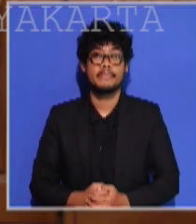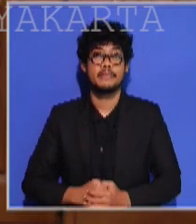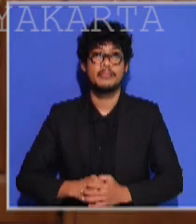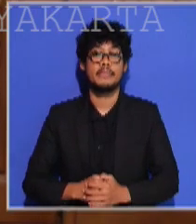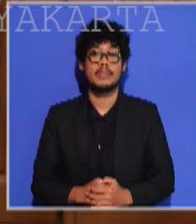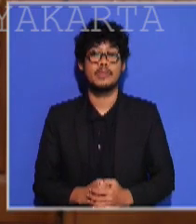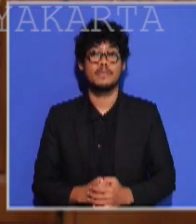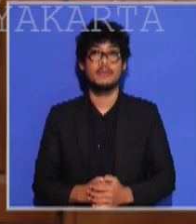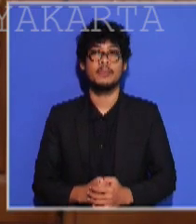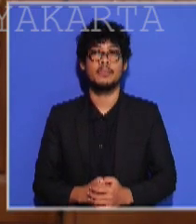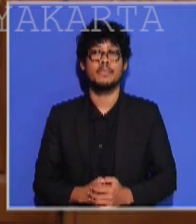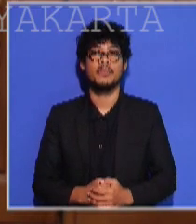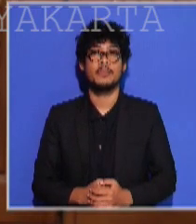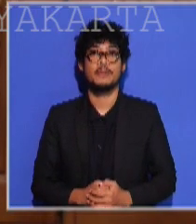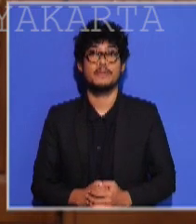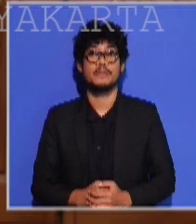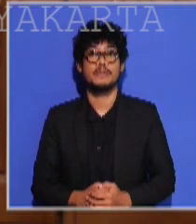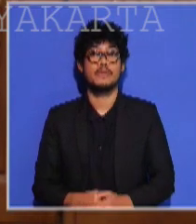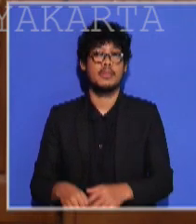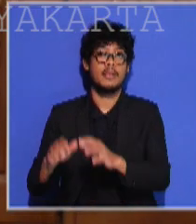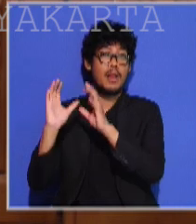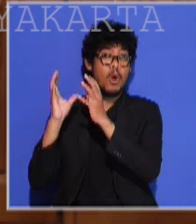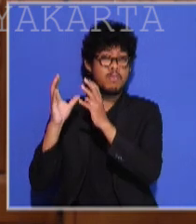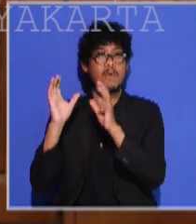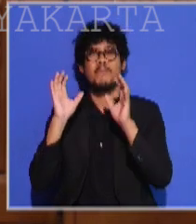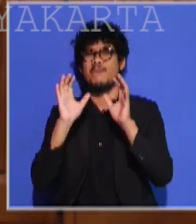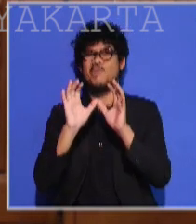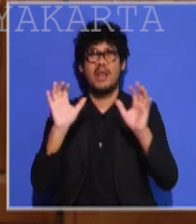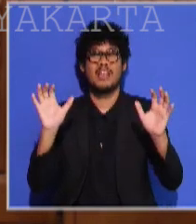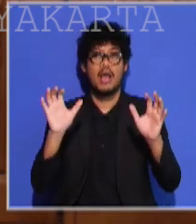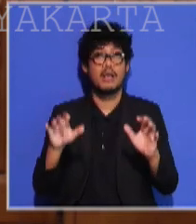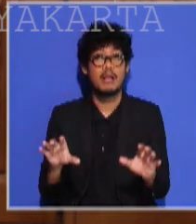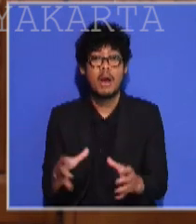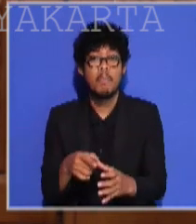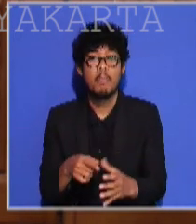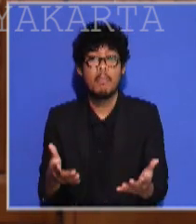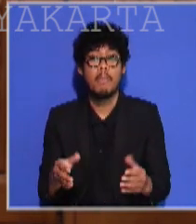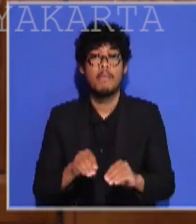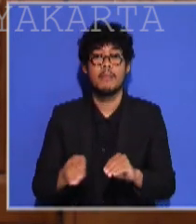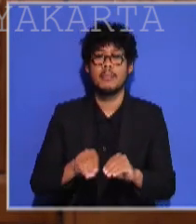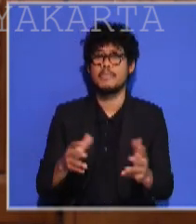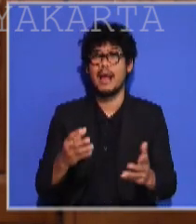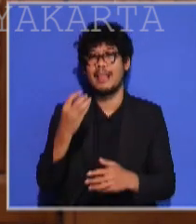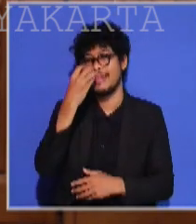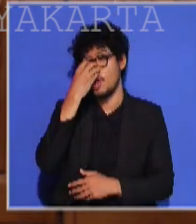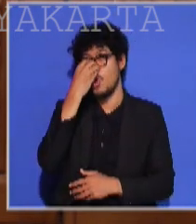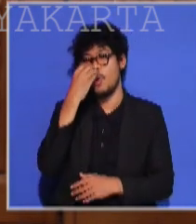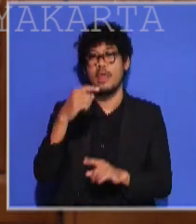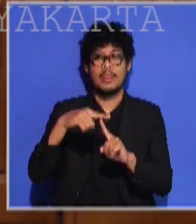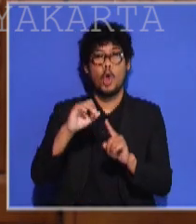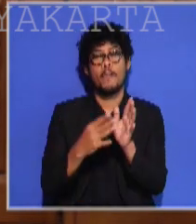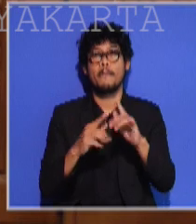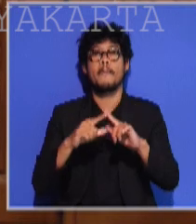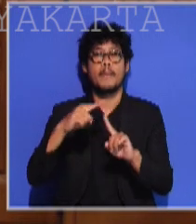Ewah-ewahaning mongso kanyoto ugi ngeri dusangat menggahing kadang tani tomat tanaman ingkang dipun budidaya mboten saged tuwuh kanthi